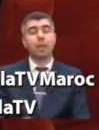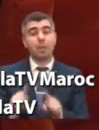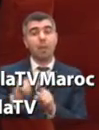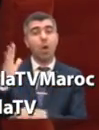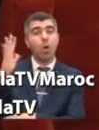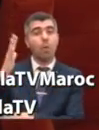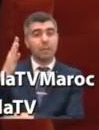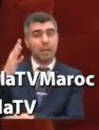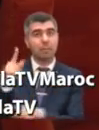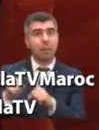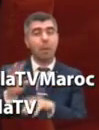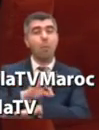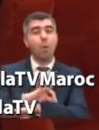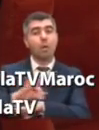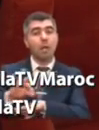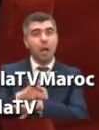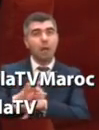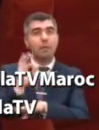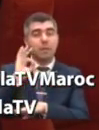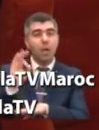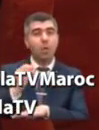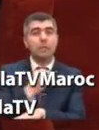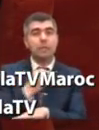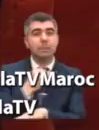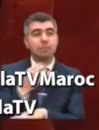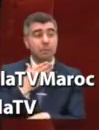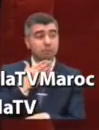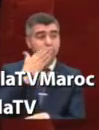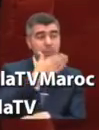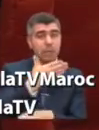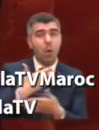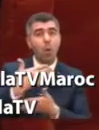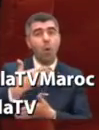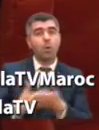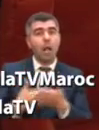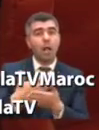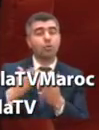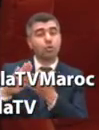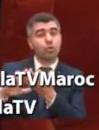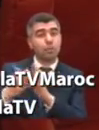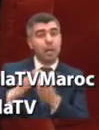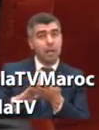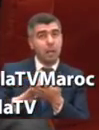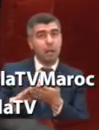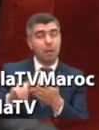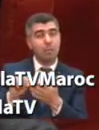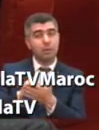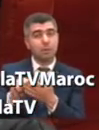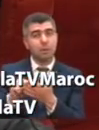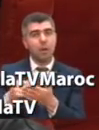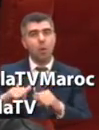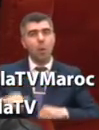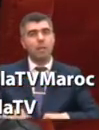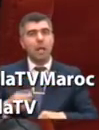اللي قال على التوظيف على المستوى الأقاليم، راه كاين أطباء اللي كيمشي يخدم التعاقد في إطار جمعية كتمولها المجلس الإقليمي ولا يجي يخدم مع